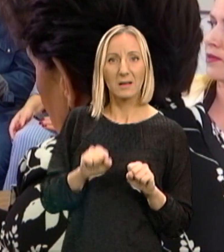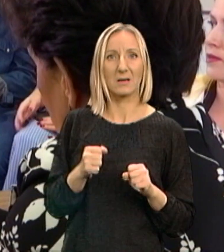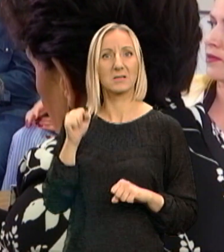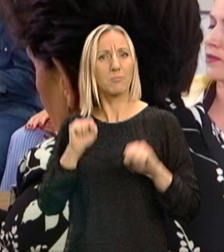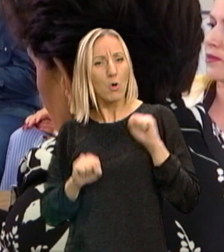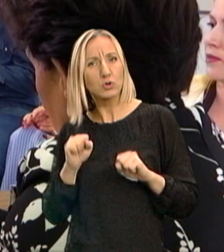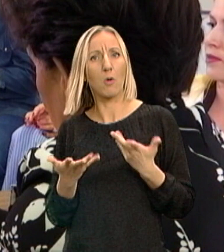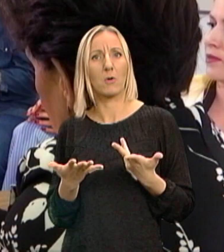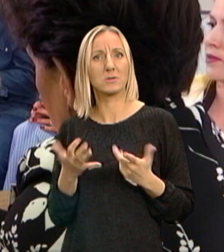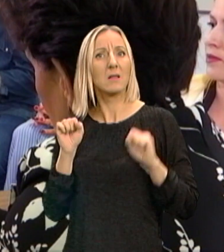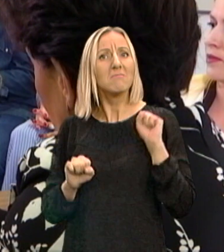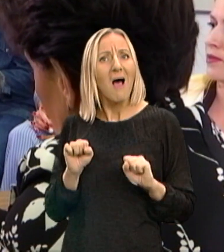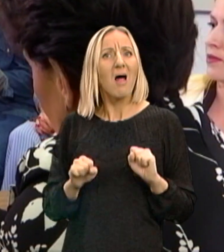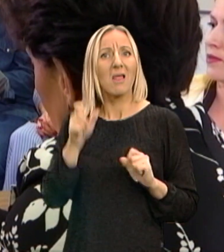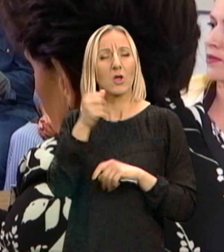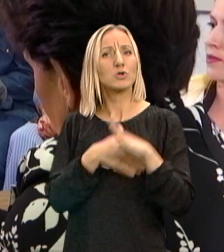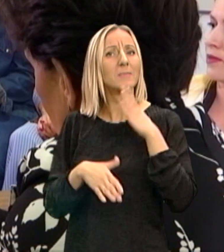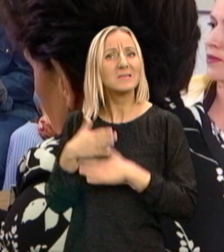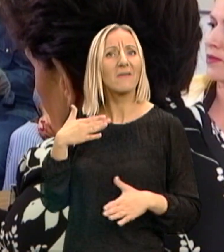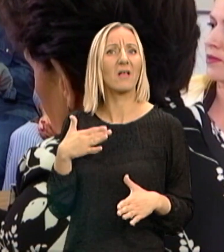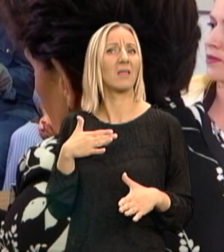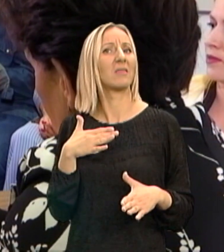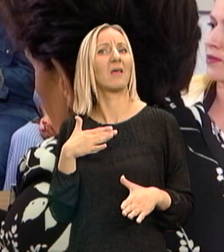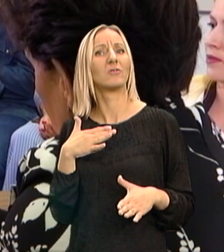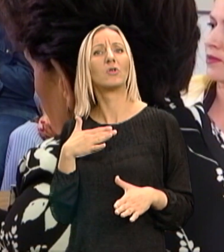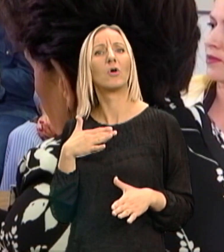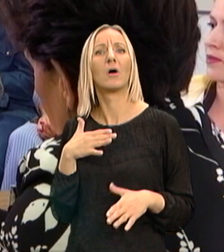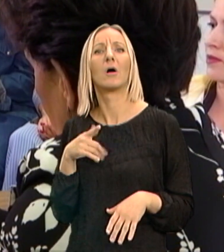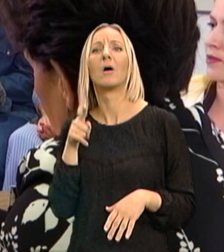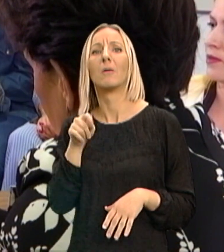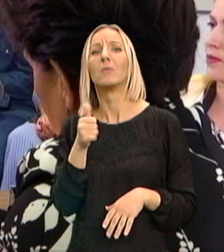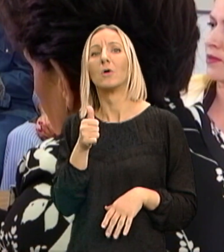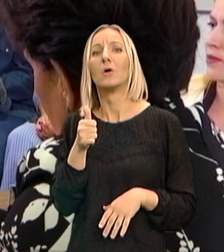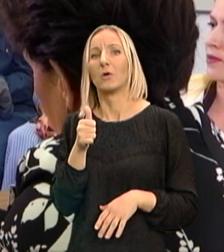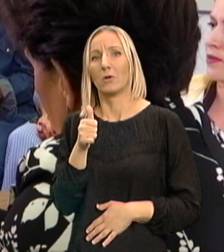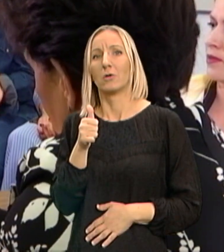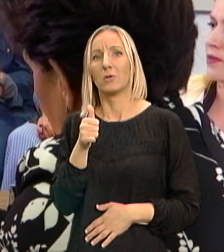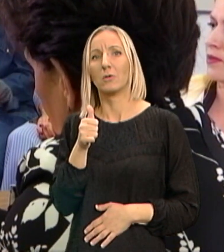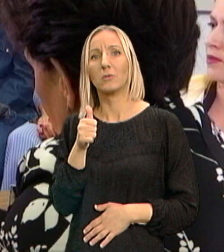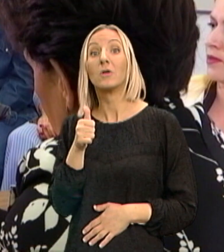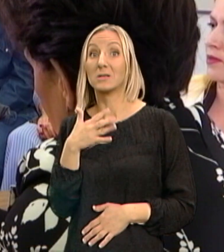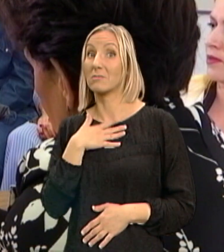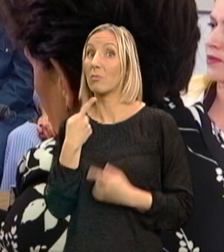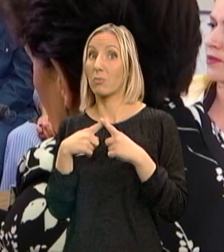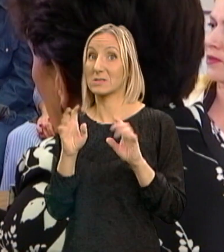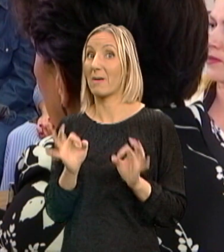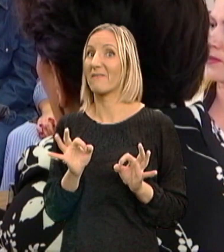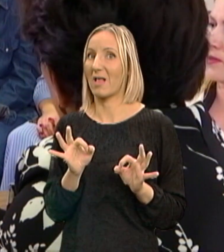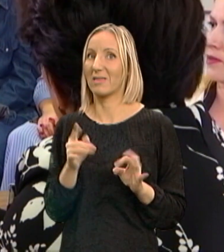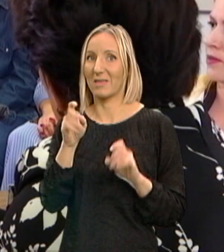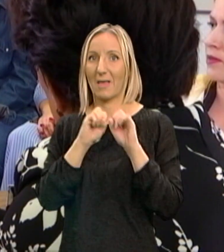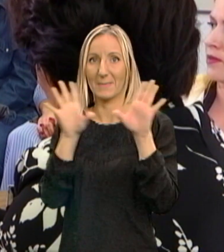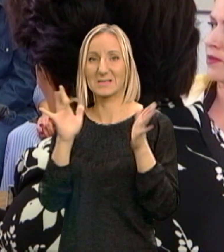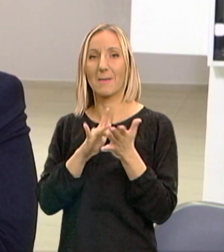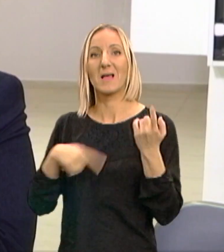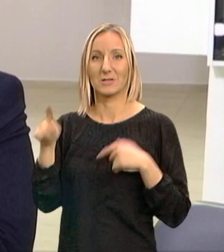osoba sa invaliditetom. I to je takođe jedna ovako, po meni, jedan poseban kvalitet emisije Mesto